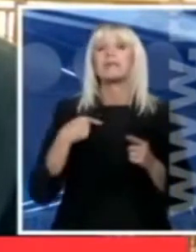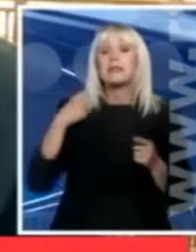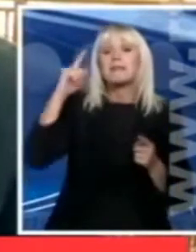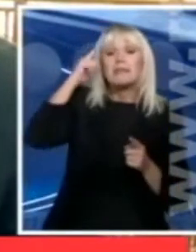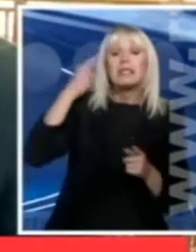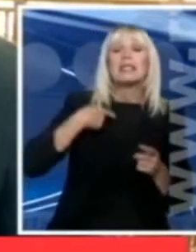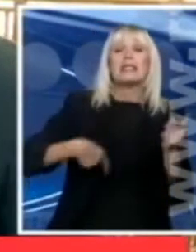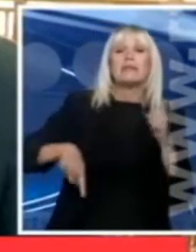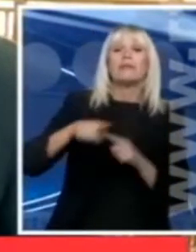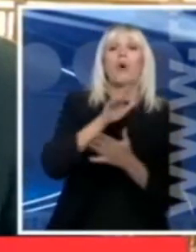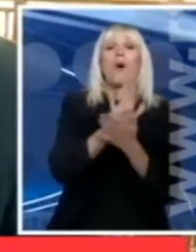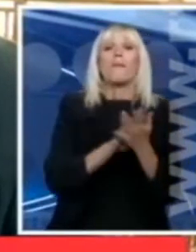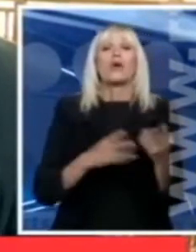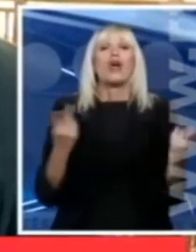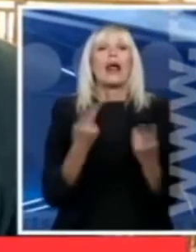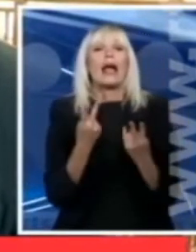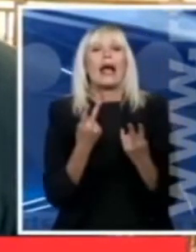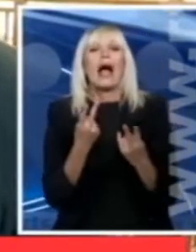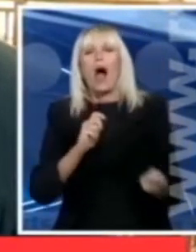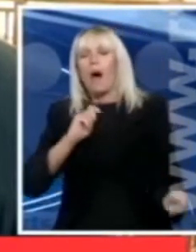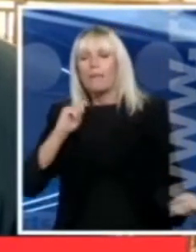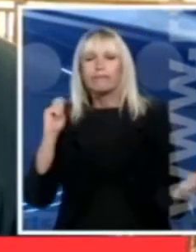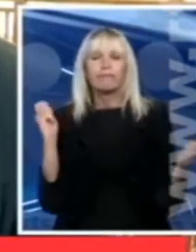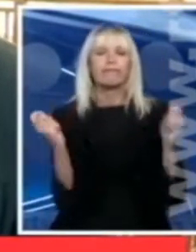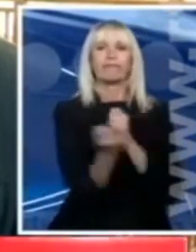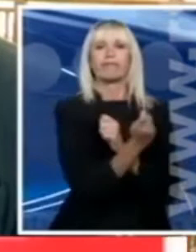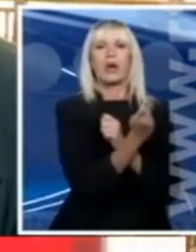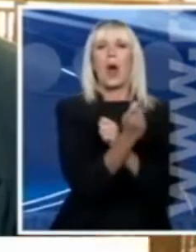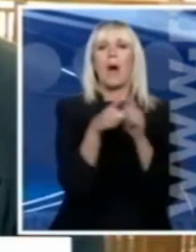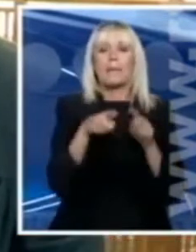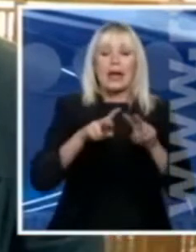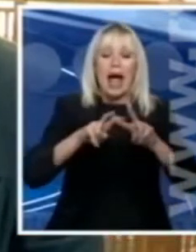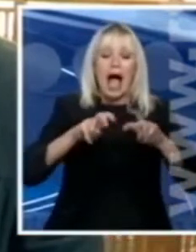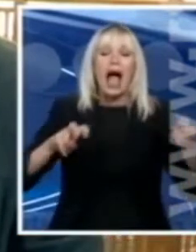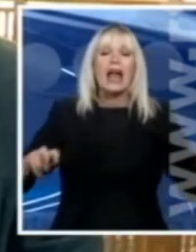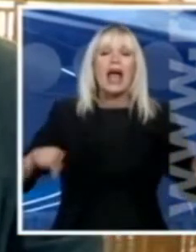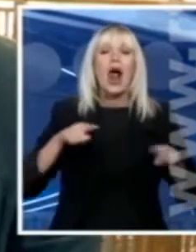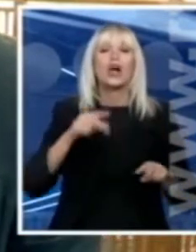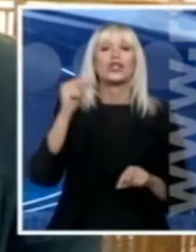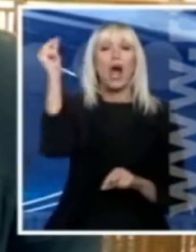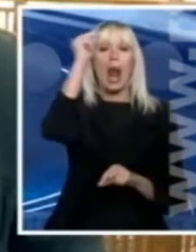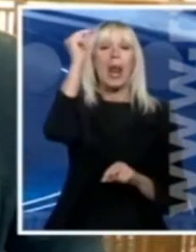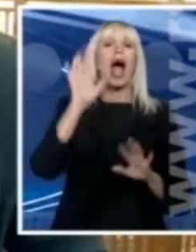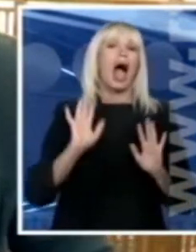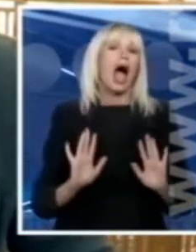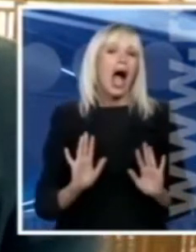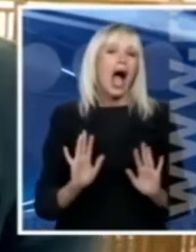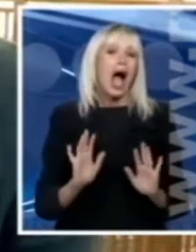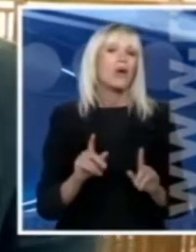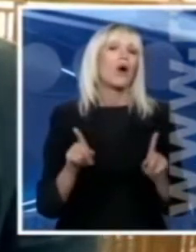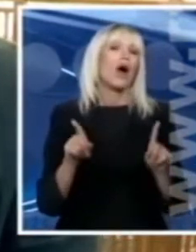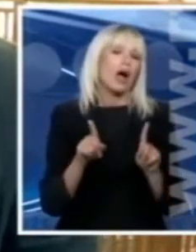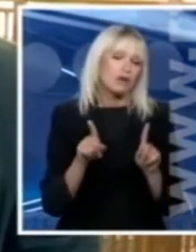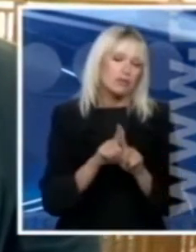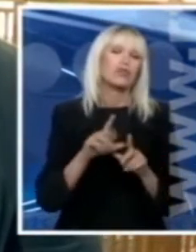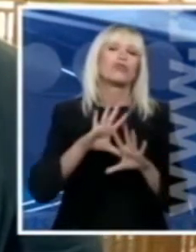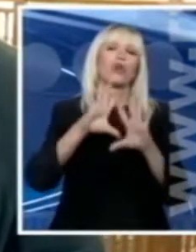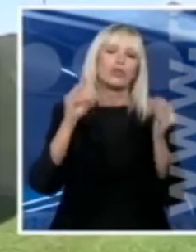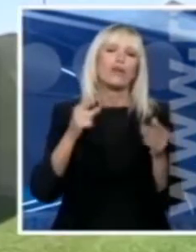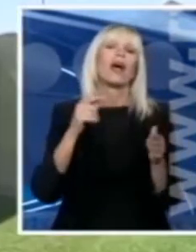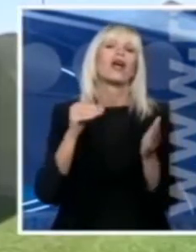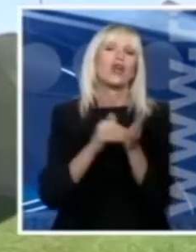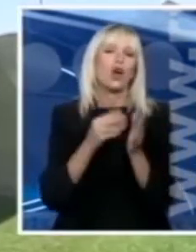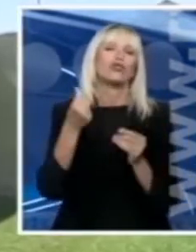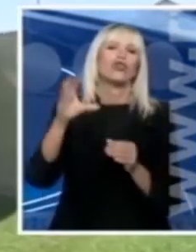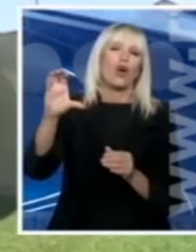ajde možda je prejaka reč, ali nameće mi se renesanse arheološke nauke. Potrebno je naravno, kao i za sve stvari u kulturi, još